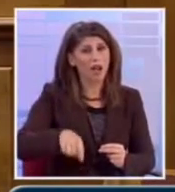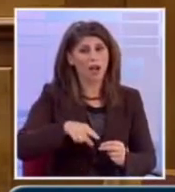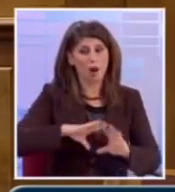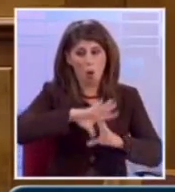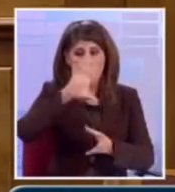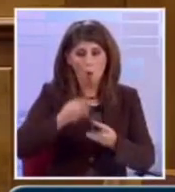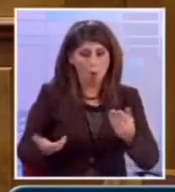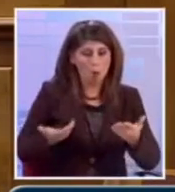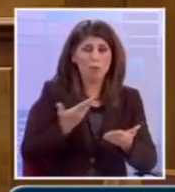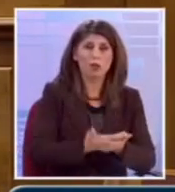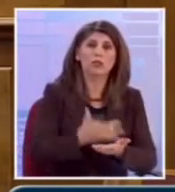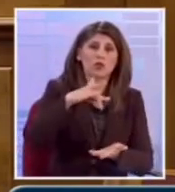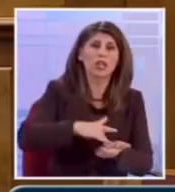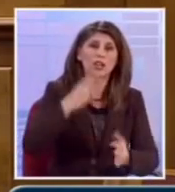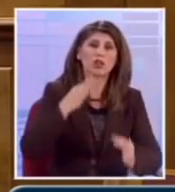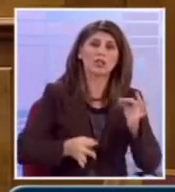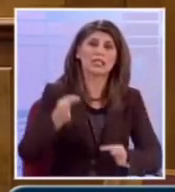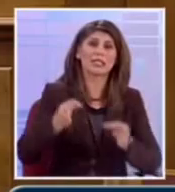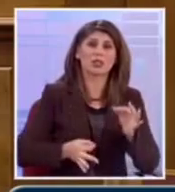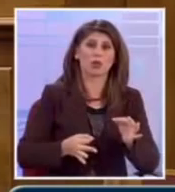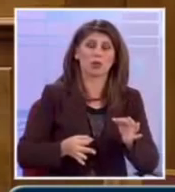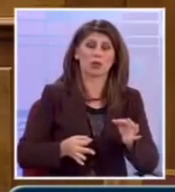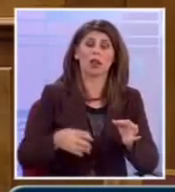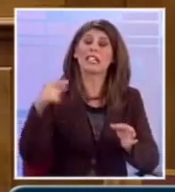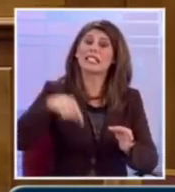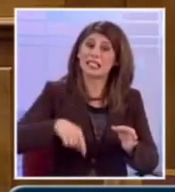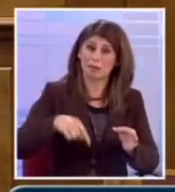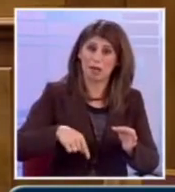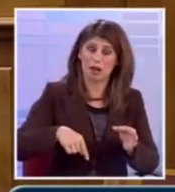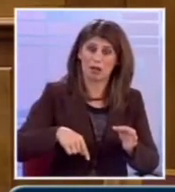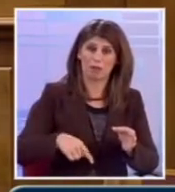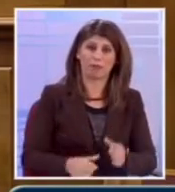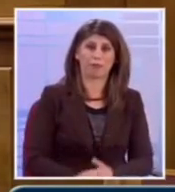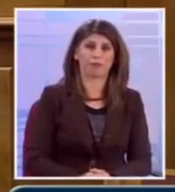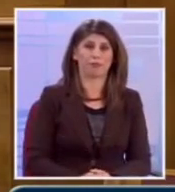οι προτάσεις είναι στο επίκεντρο της συζήτησης. Σήμερα